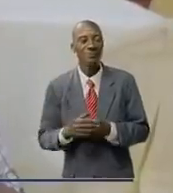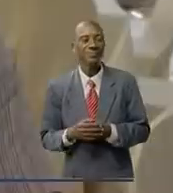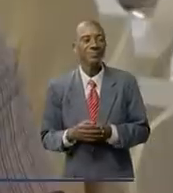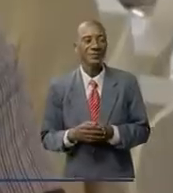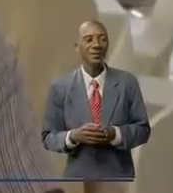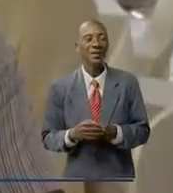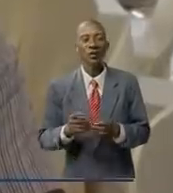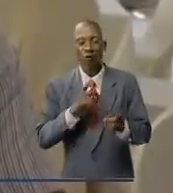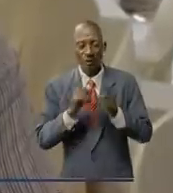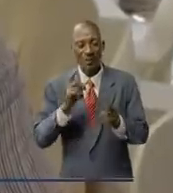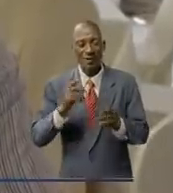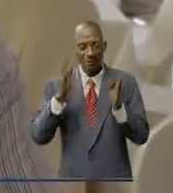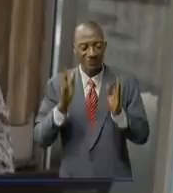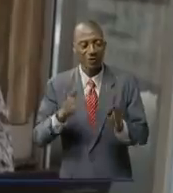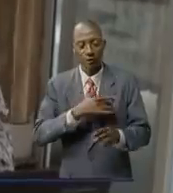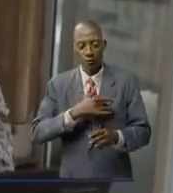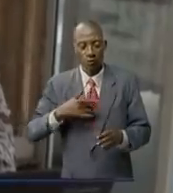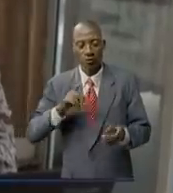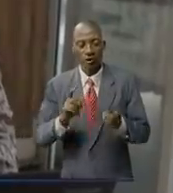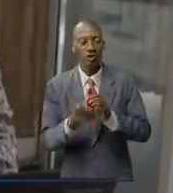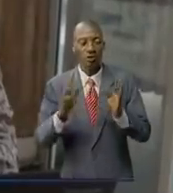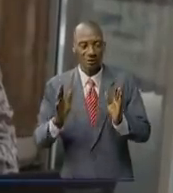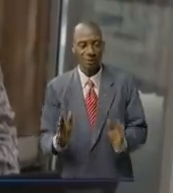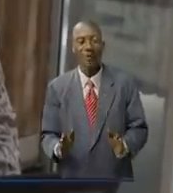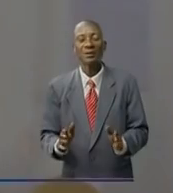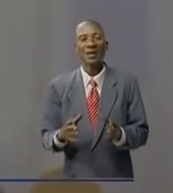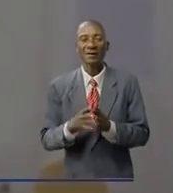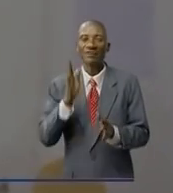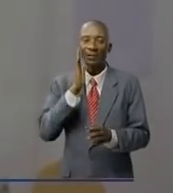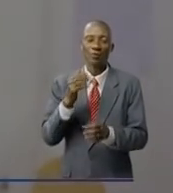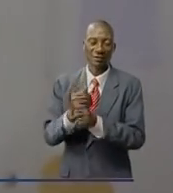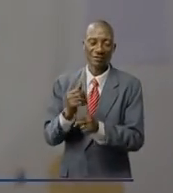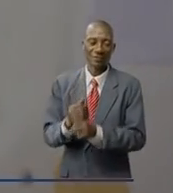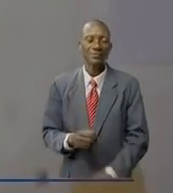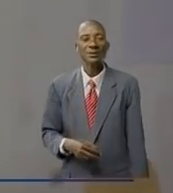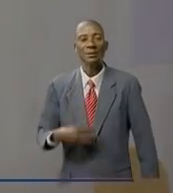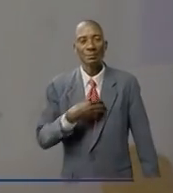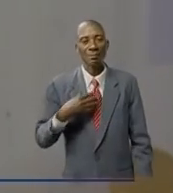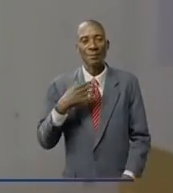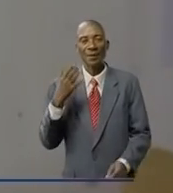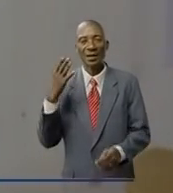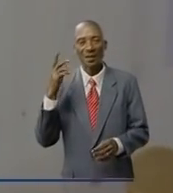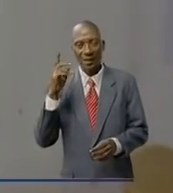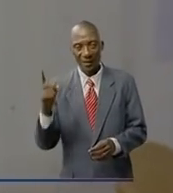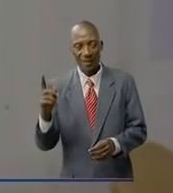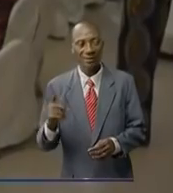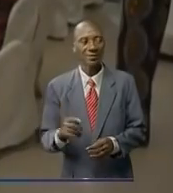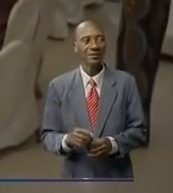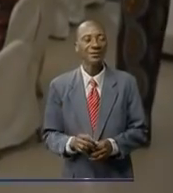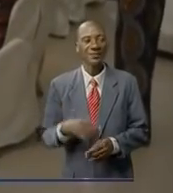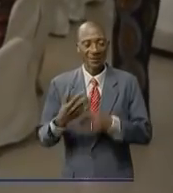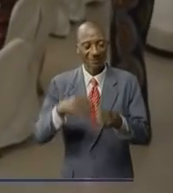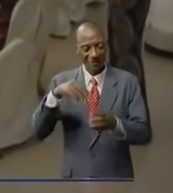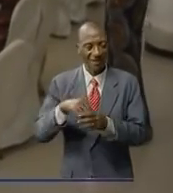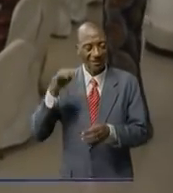changement, son utilité et son application dans la gestion basée sur les résultats. Selon Mme Floyenne, consultante de ONU-SIDA, chargée de révéler l'évaluation du